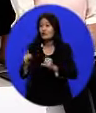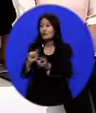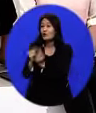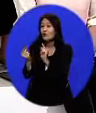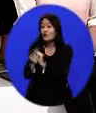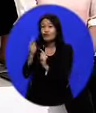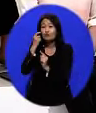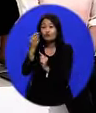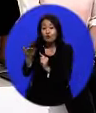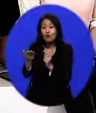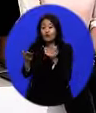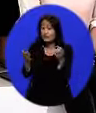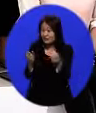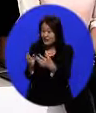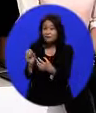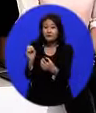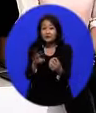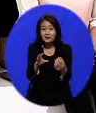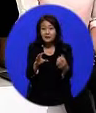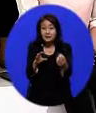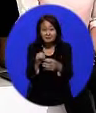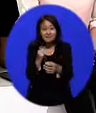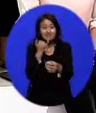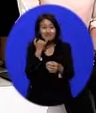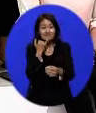다른 분들도 서로 네, 질문해 주세요. 네. 네.